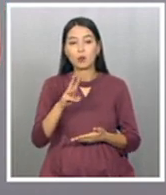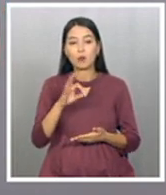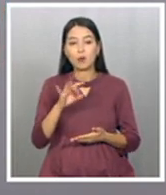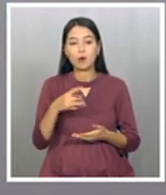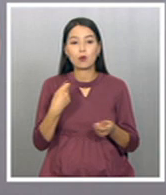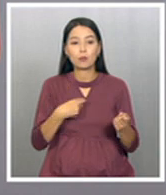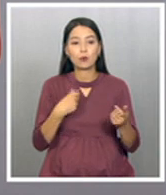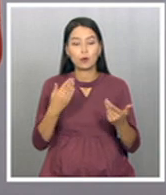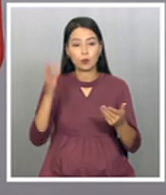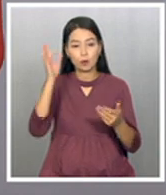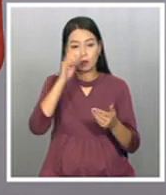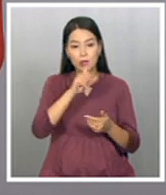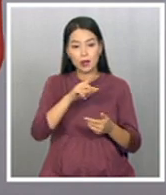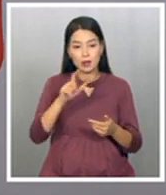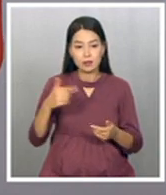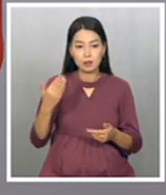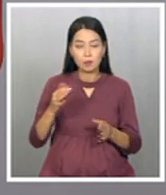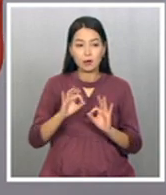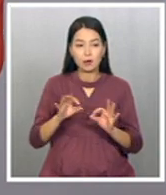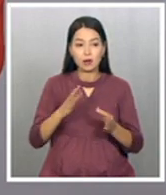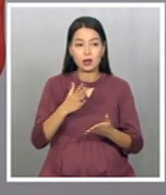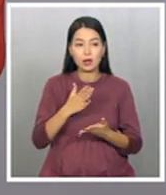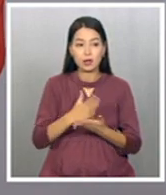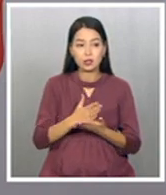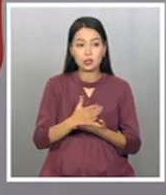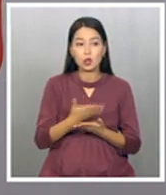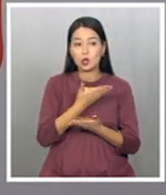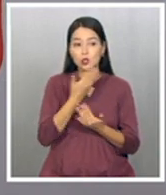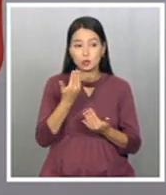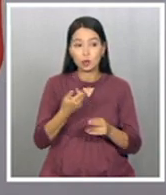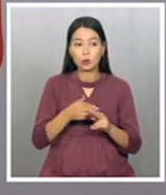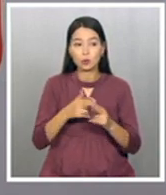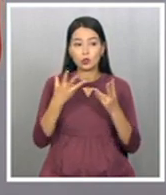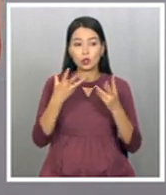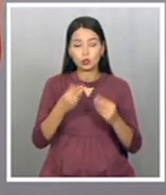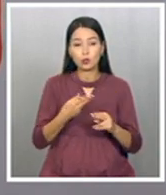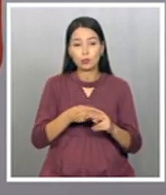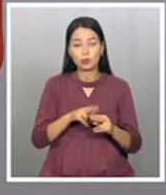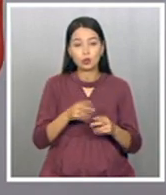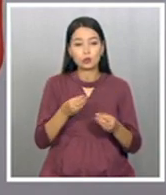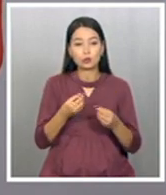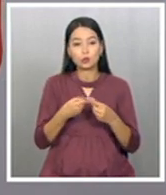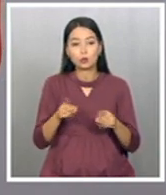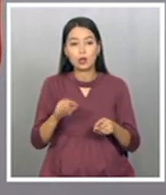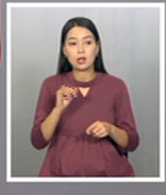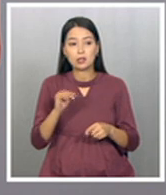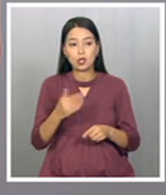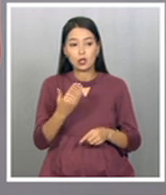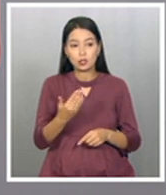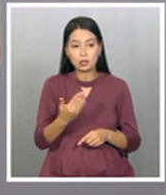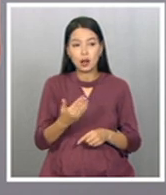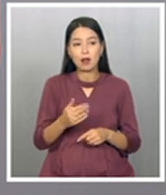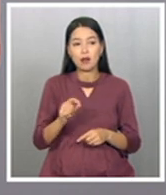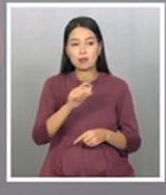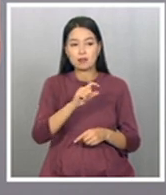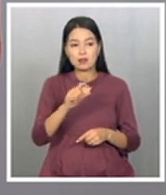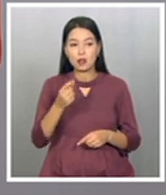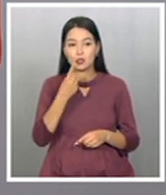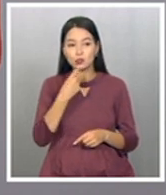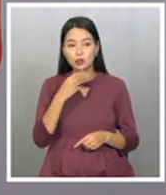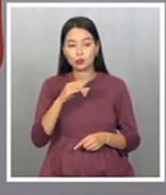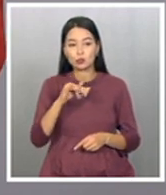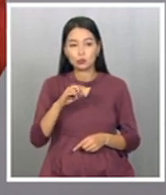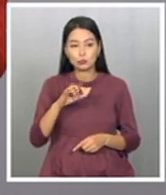берме дейді. Жоқ екен осы күнде мұнан жаман деген жолдар қырғыз халқының ақмөр жырындағы ақмөрдің айтқан